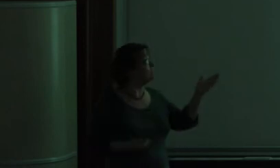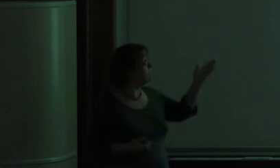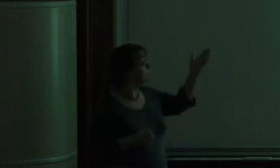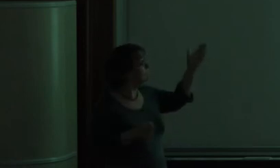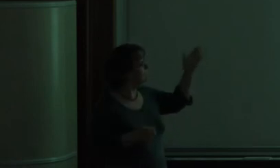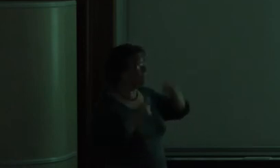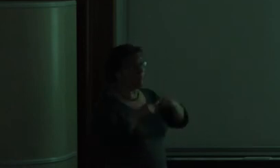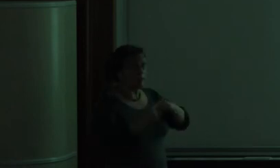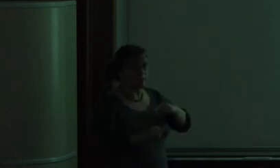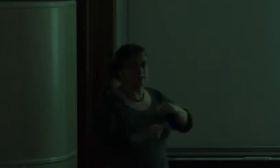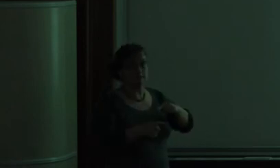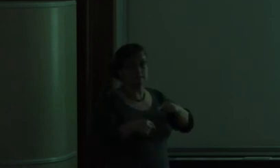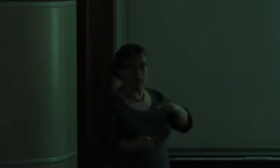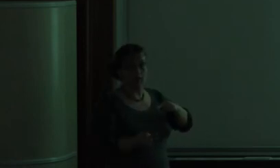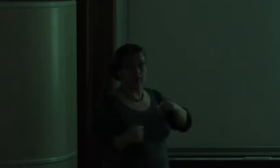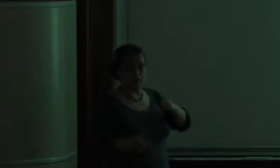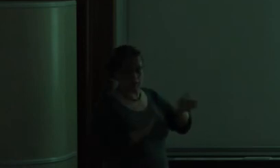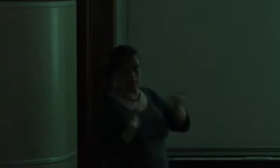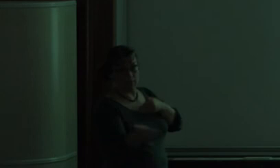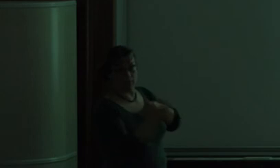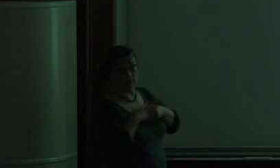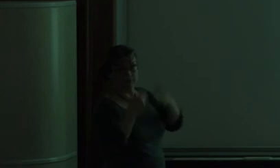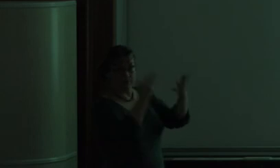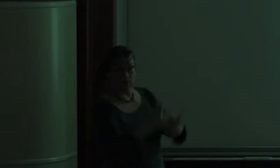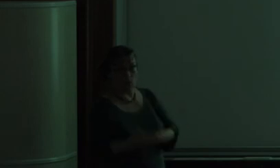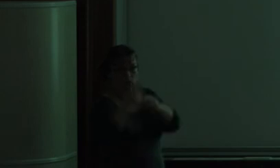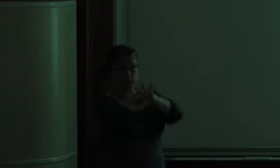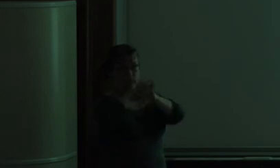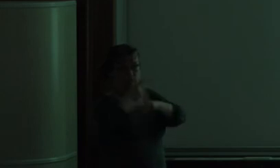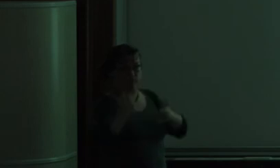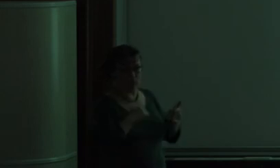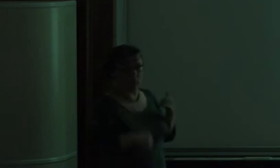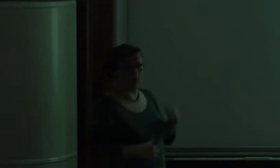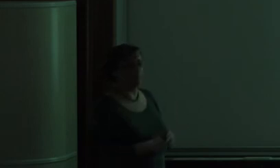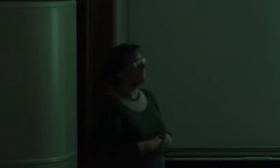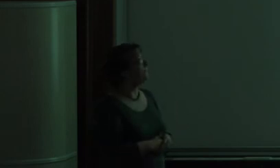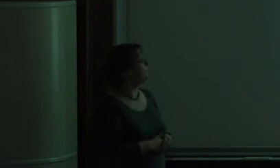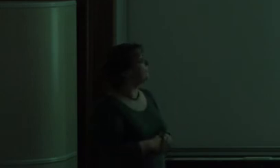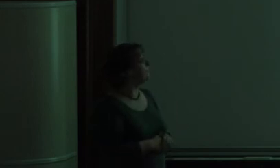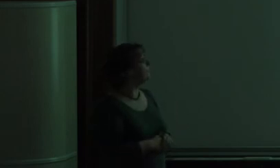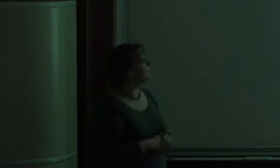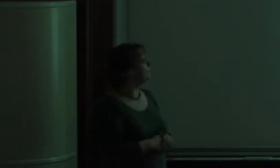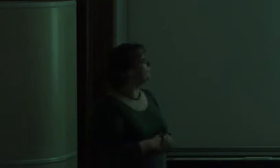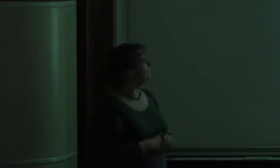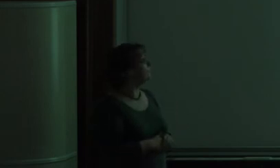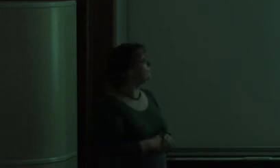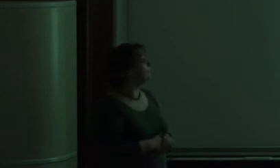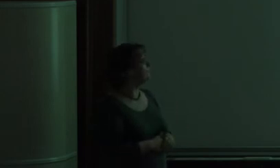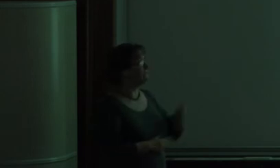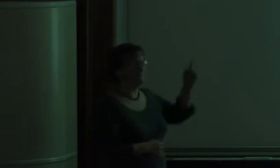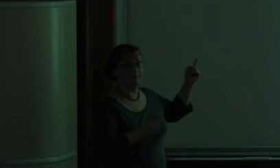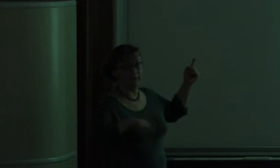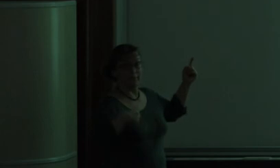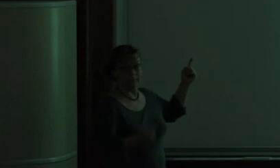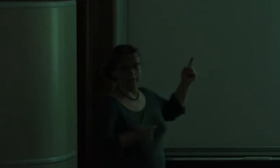fais du next, et je crée une clé secrète, hop, je recommence, je fais du next, et je